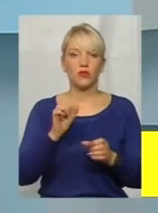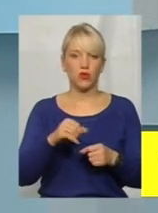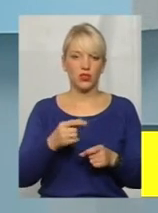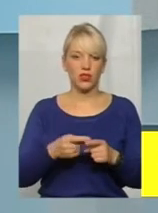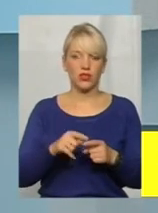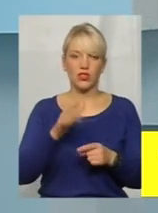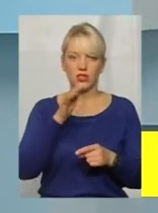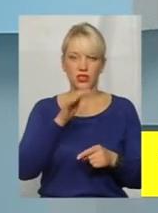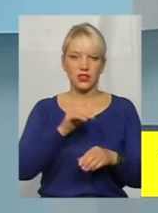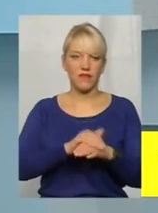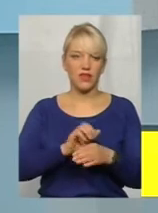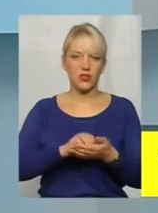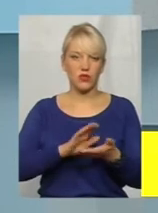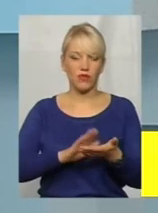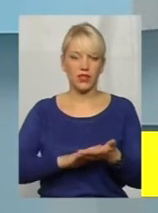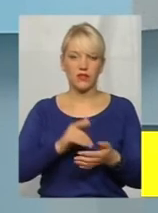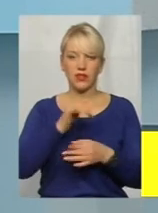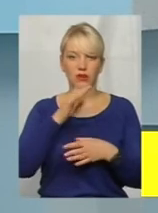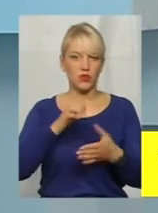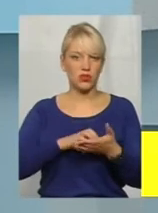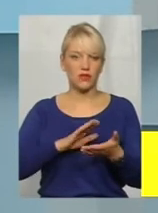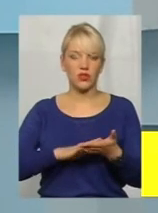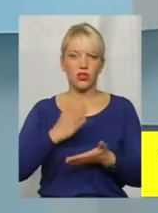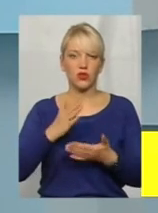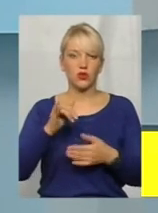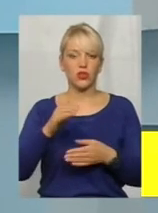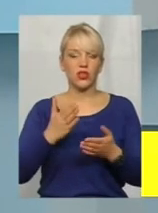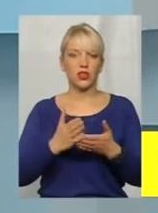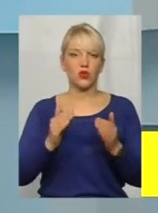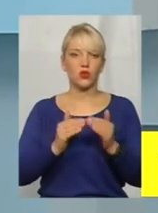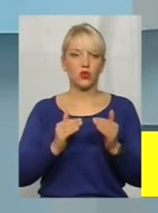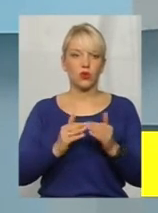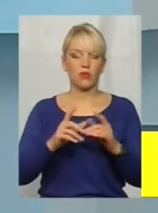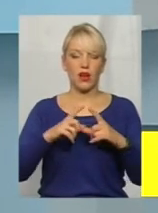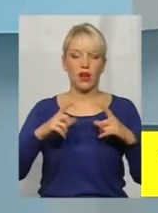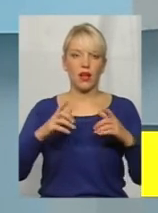час зафіксувати? Вони не можуть зафіксувати. Якщо в них є вдома